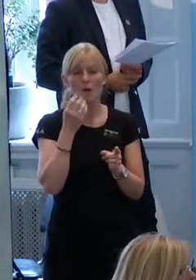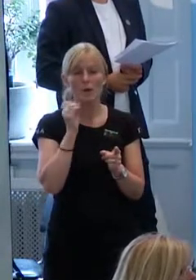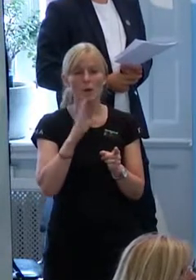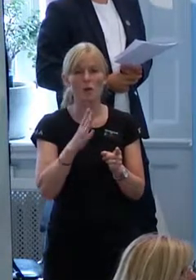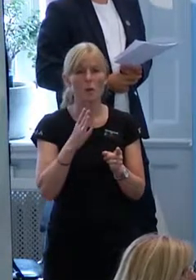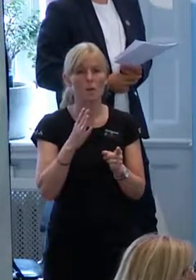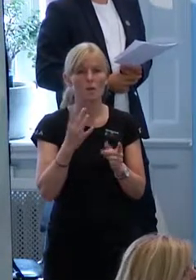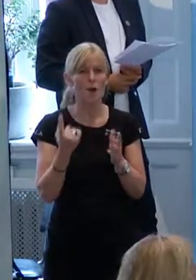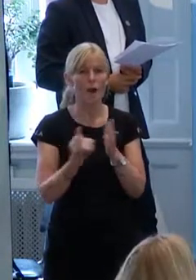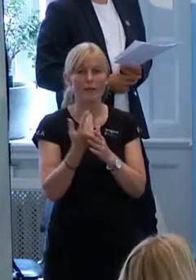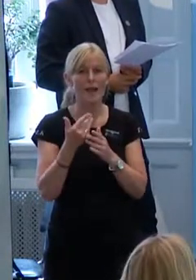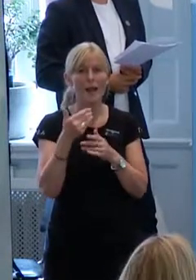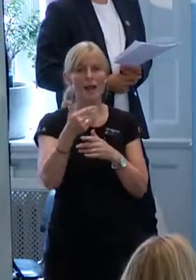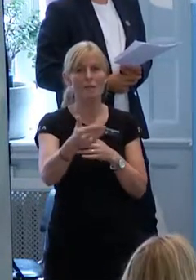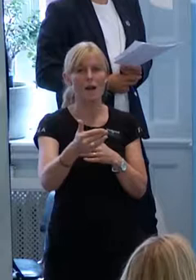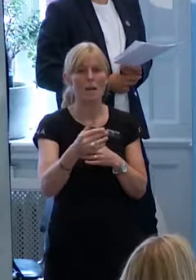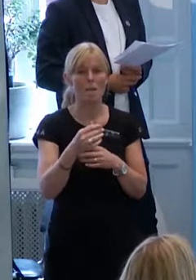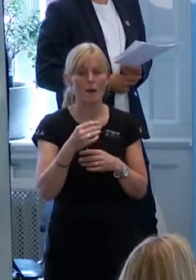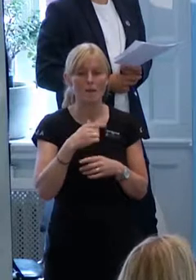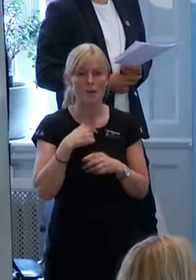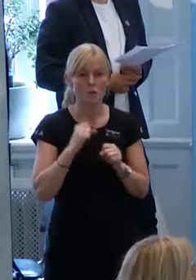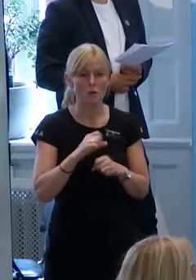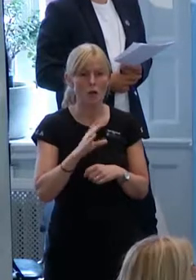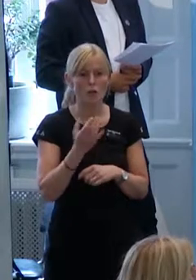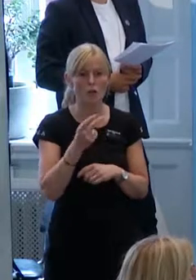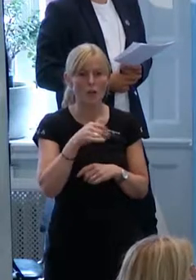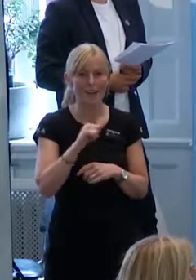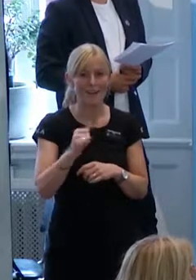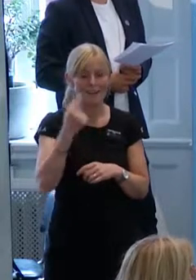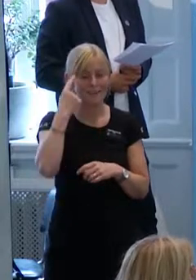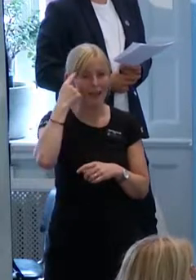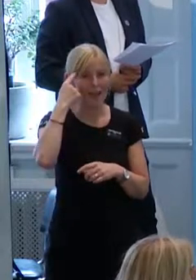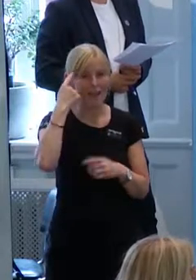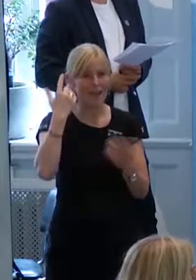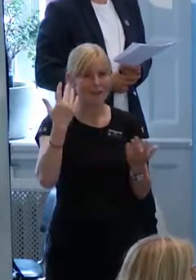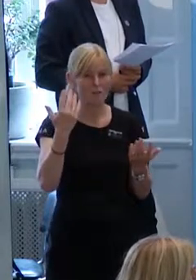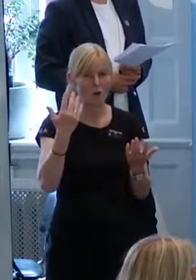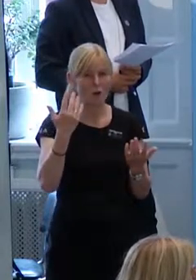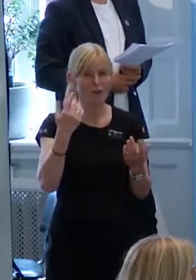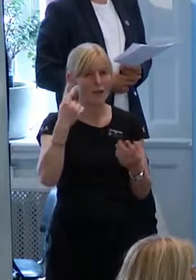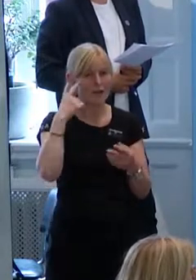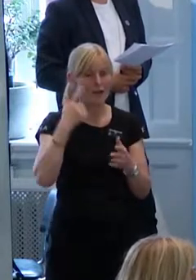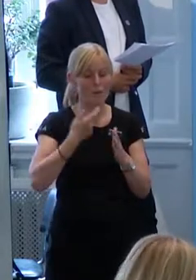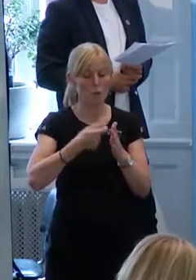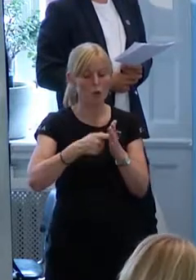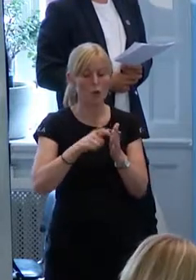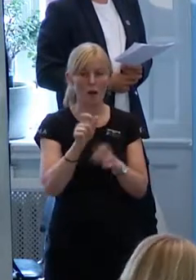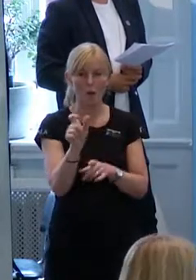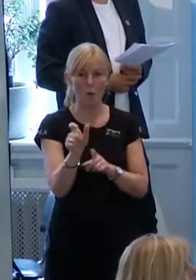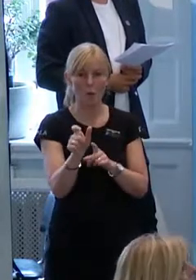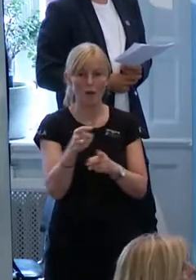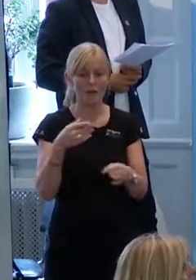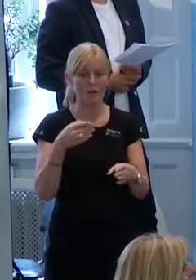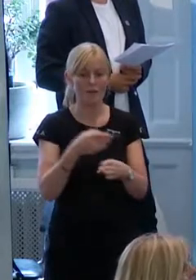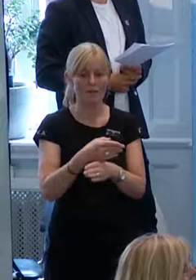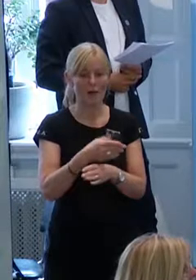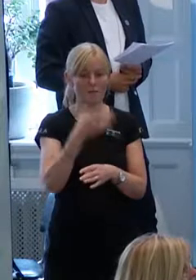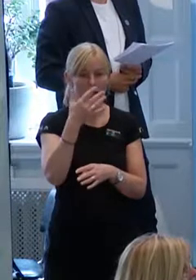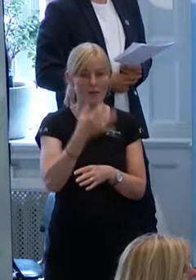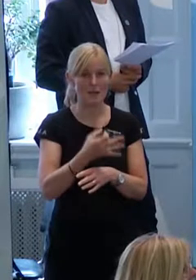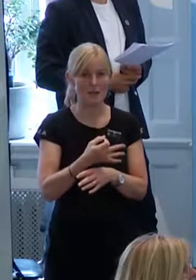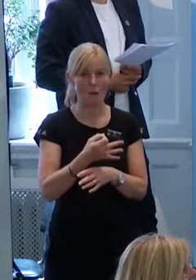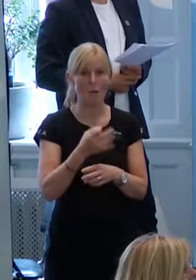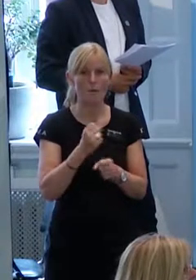vi kommer därhen. Att vi har en synergitankesätt. Och jag tänker på ett nyckelbegrepp, liksom tvärvetenskap. Hur